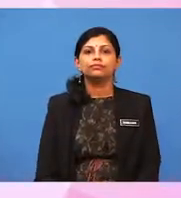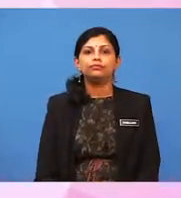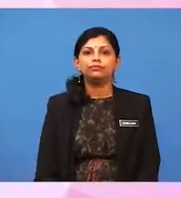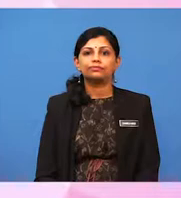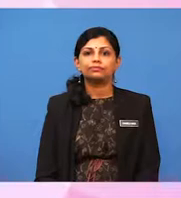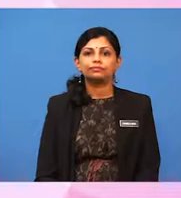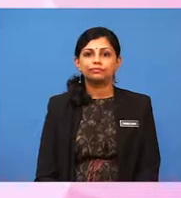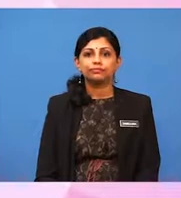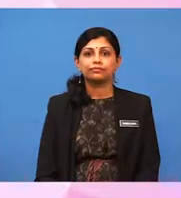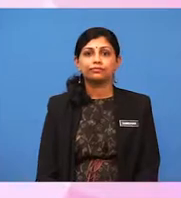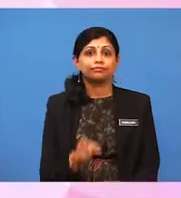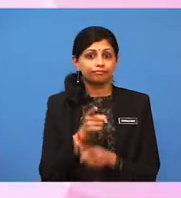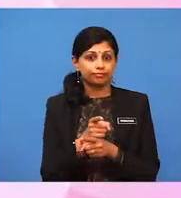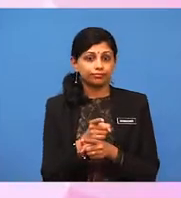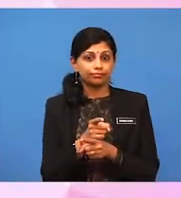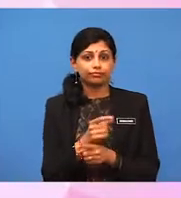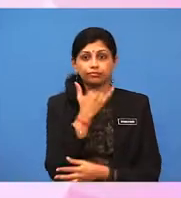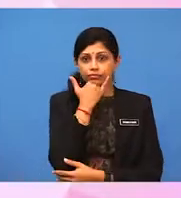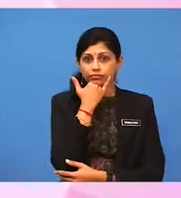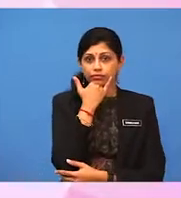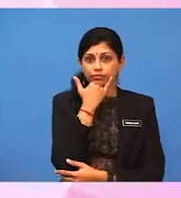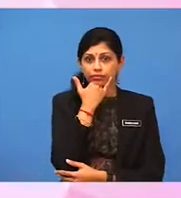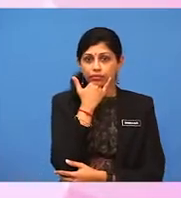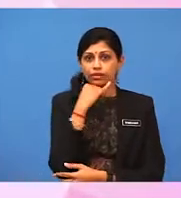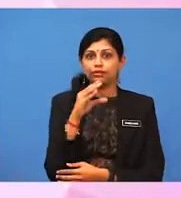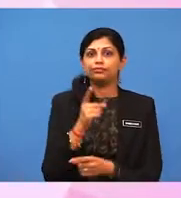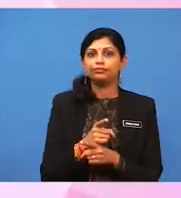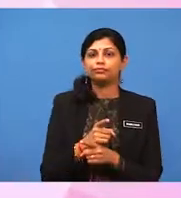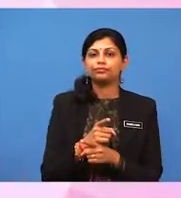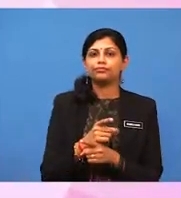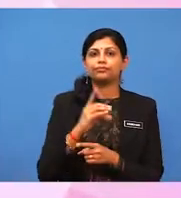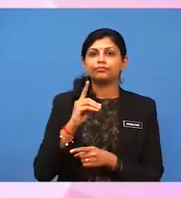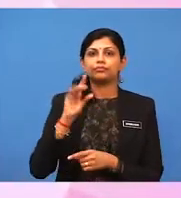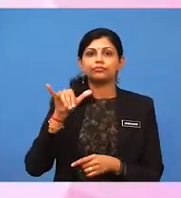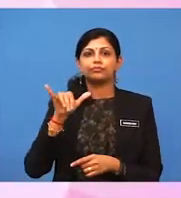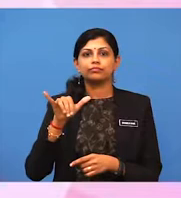A. True. B. Salah. C. Betul. D. Ya.